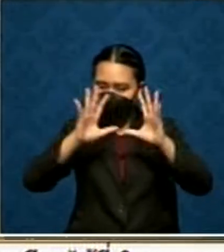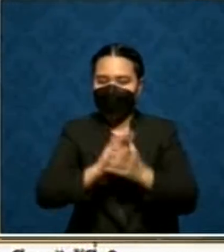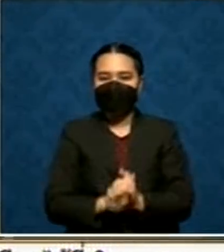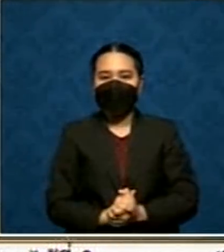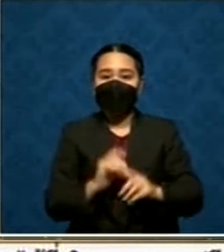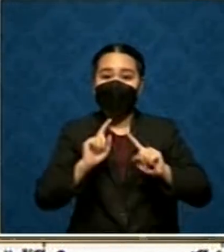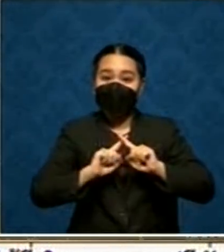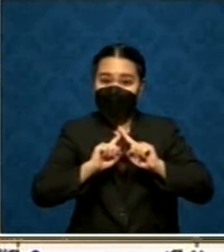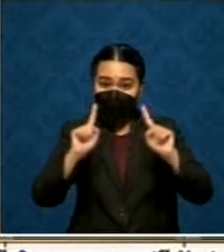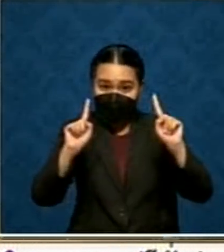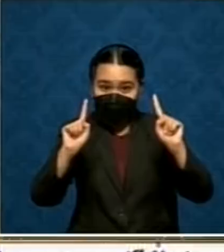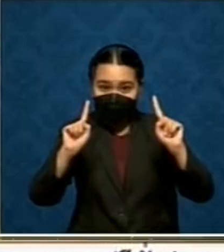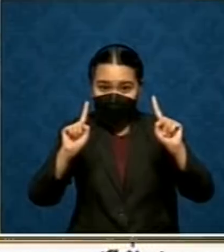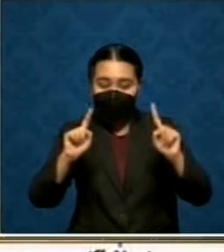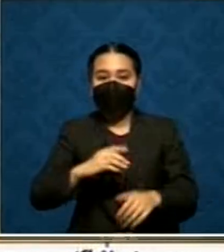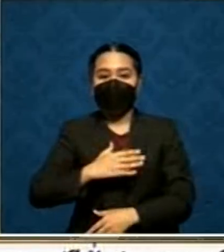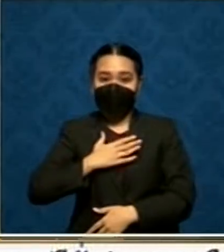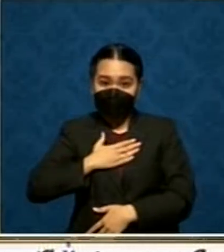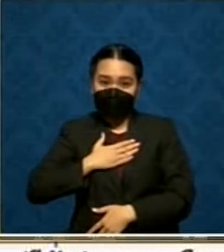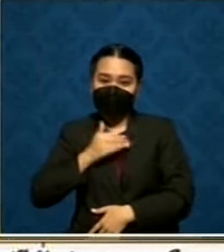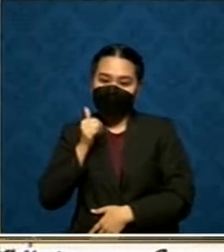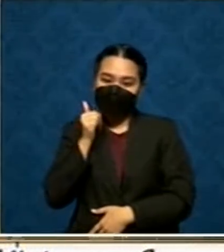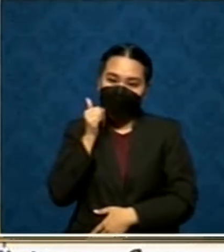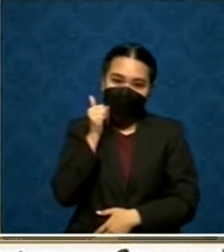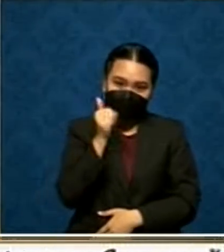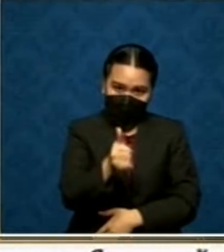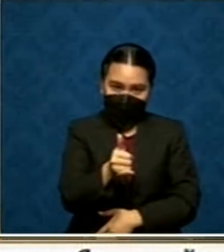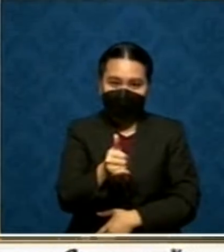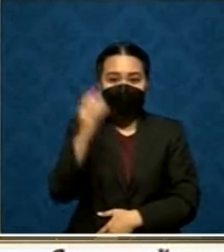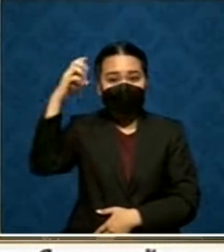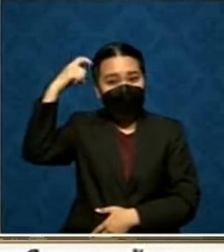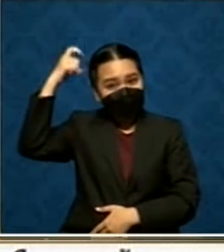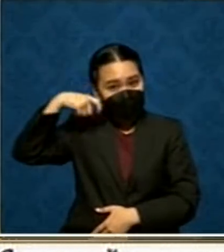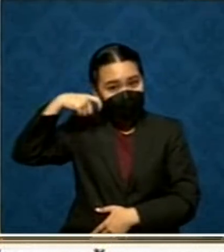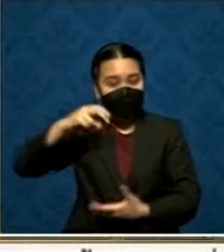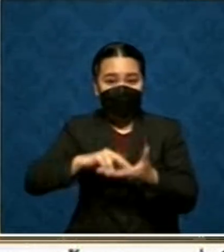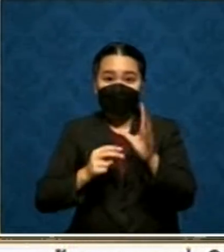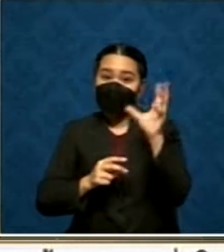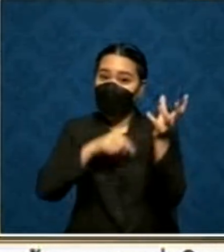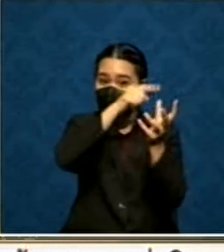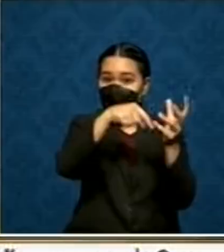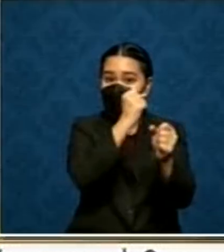แต่เรากลบไปเยือนครั้งนี้เนี่ยนั่นกรการทำที่สวนทางกปชาว ambiente